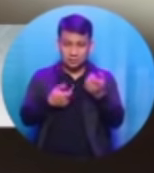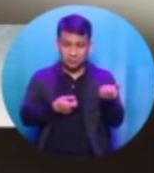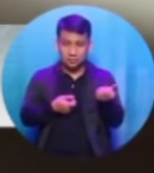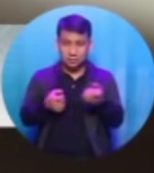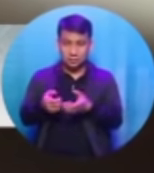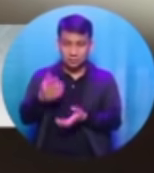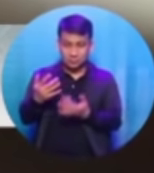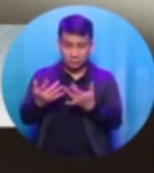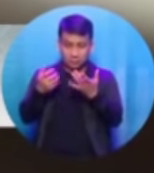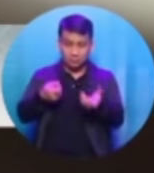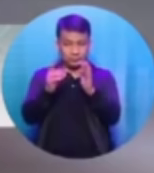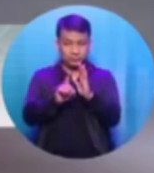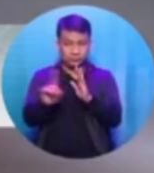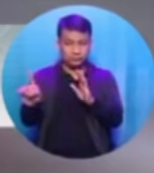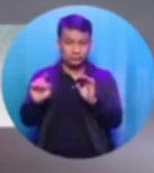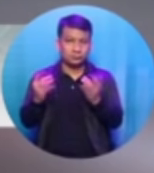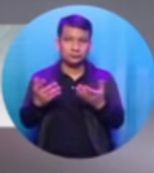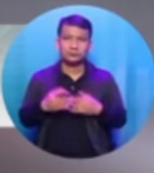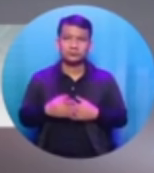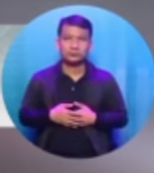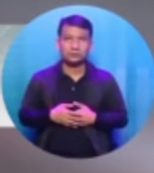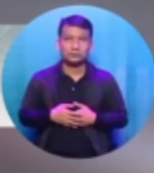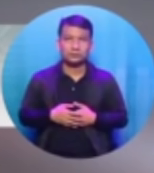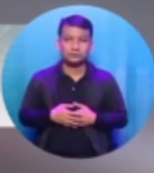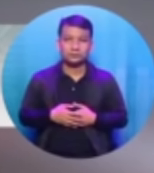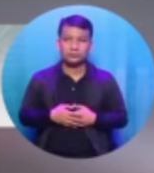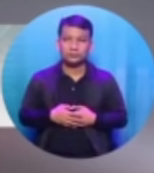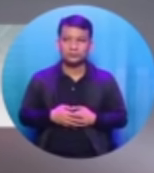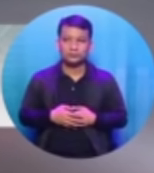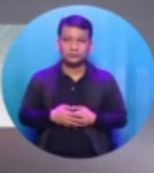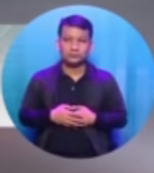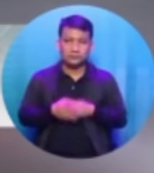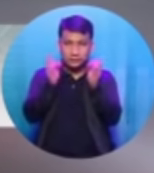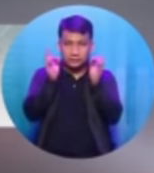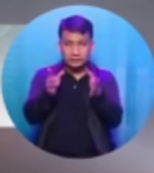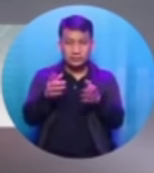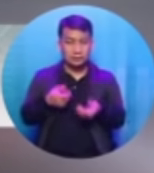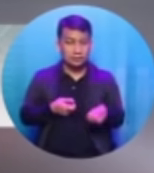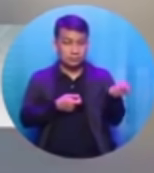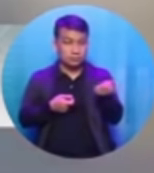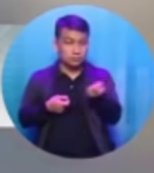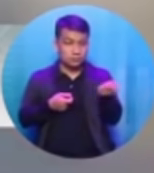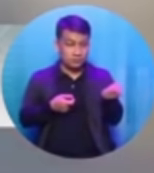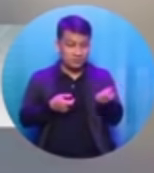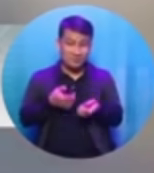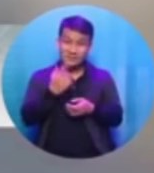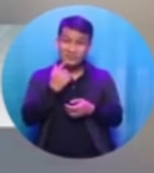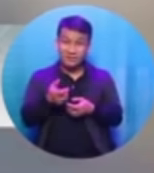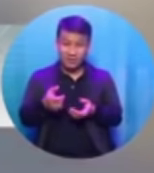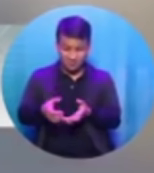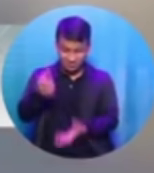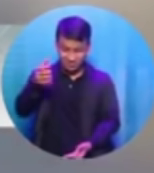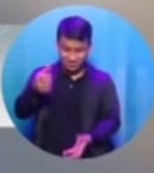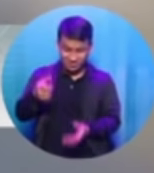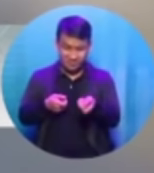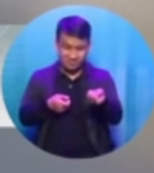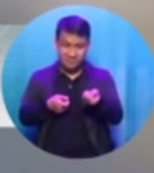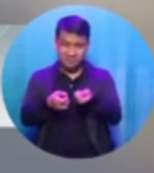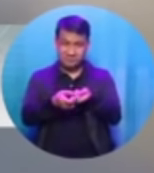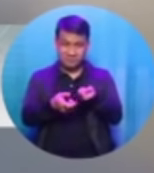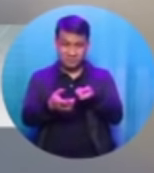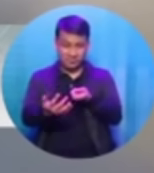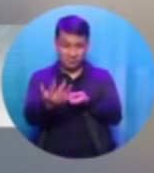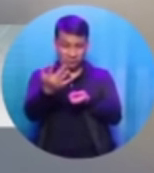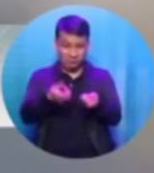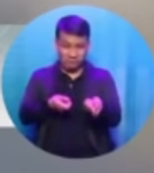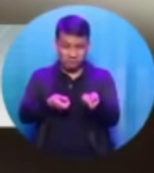fire extinguisher, pero walang fire exit. Pero fire exit po, wala po, sir. Oh, delikado. Kahit na may fire extinguisher, kung walang fire exit, delikado pa rin. Tapos